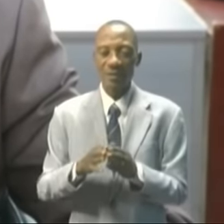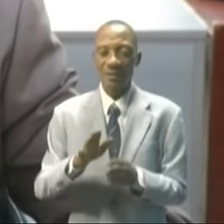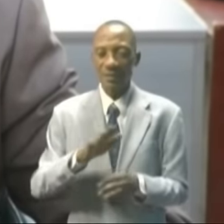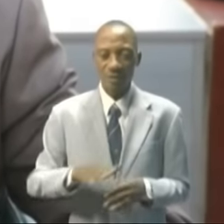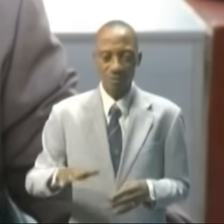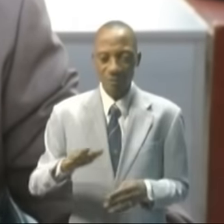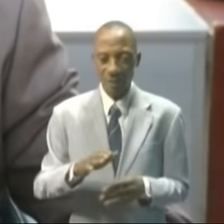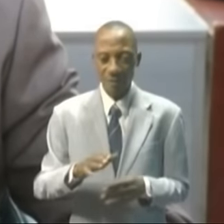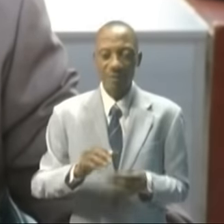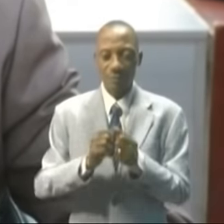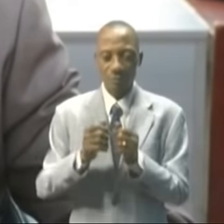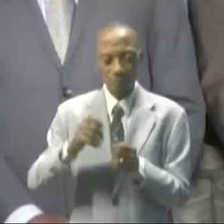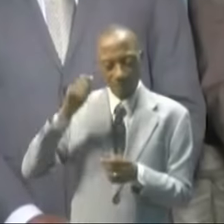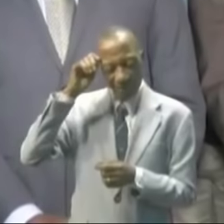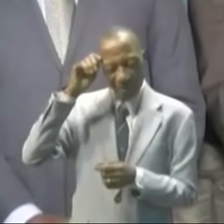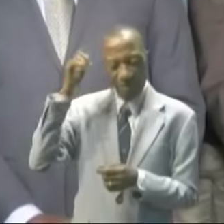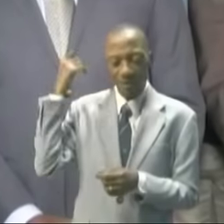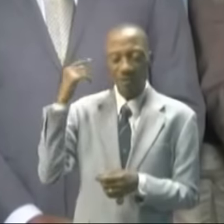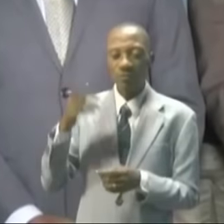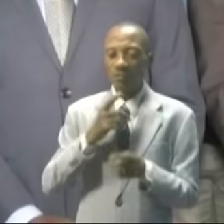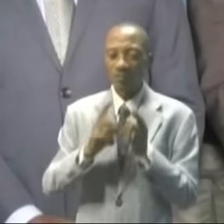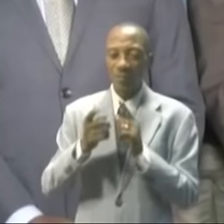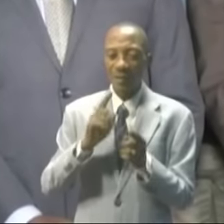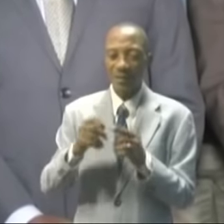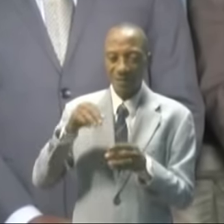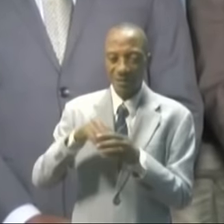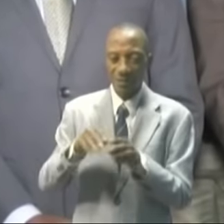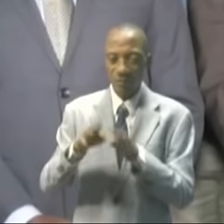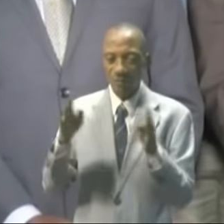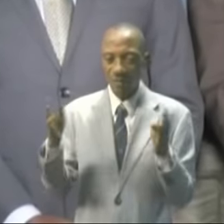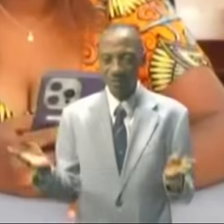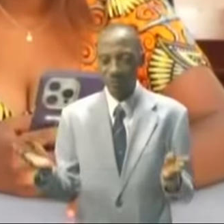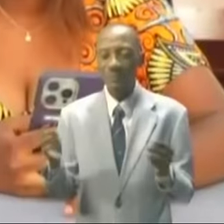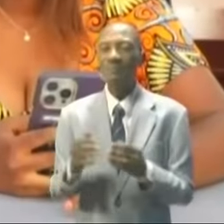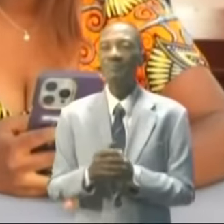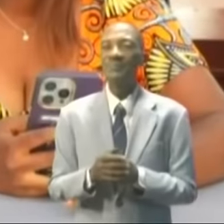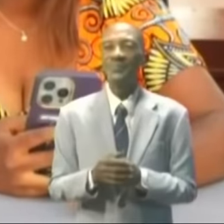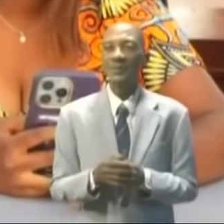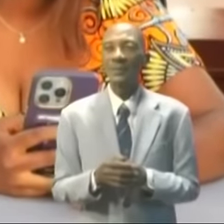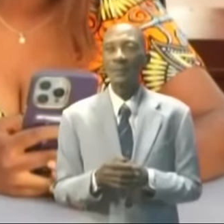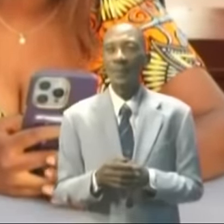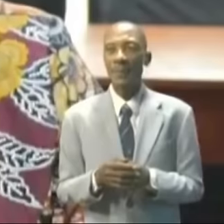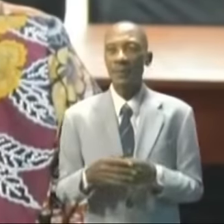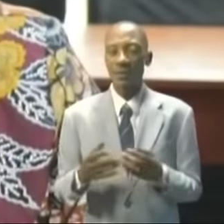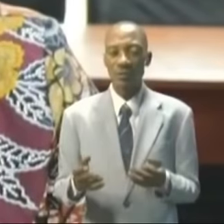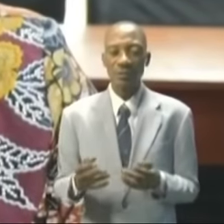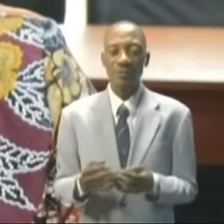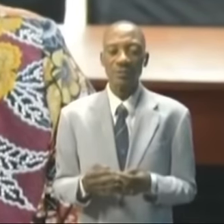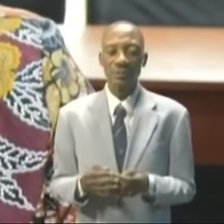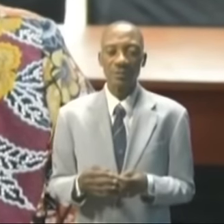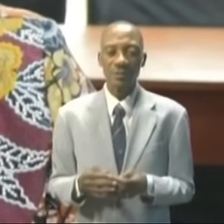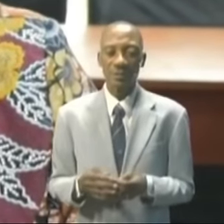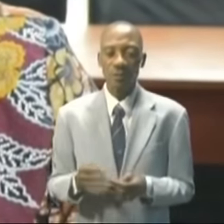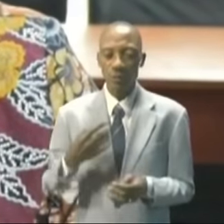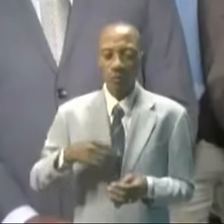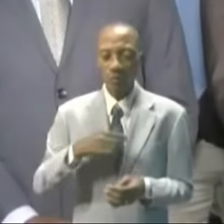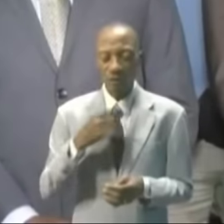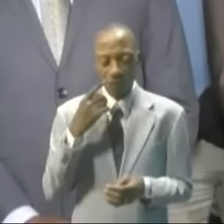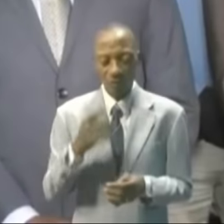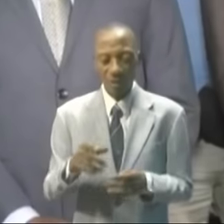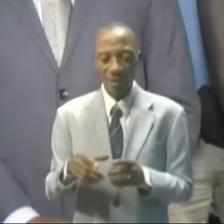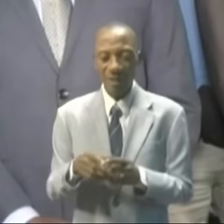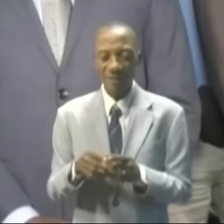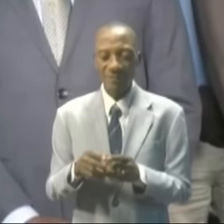gouvernement. Les deux groupes parlementaires qui appartiennent à l'Union sacrée de la nation vont procéder à cette investiture